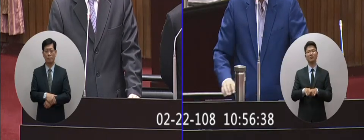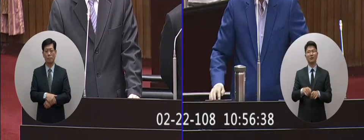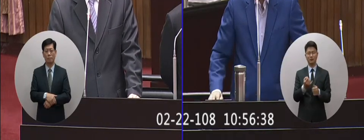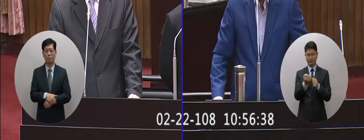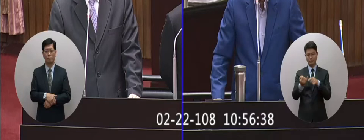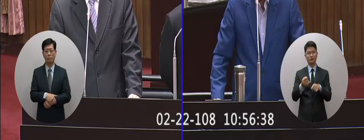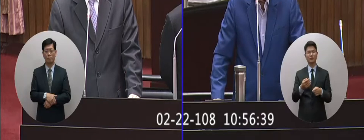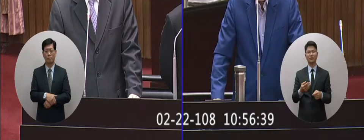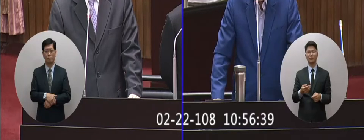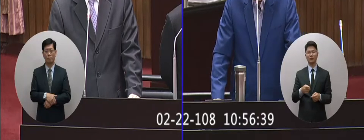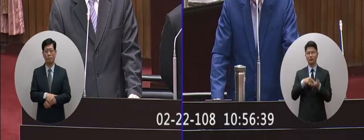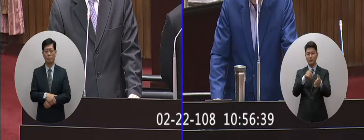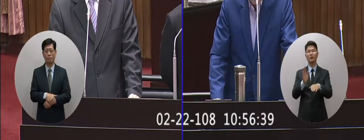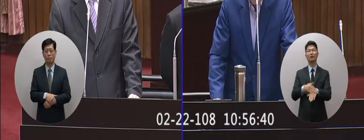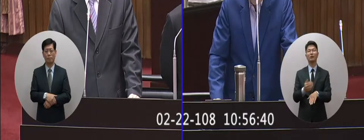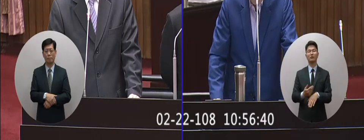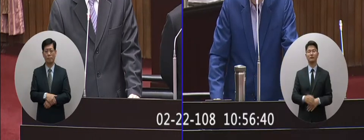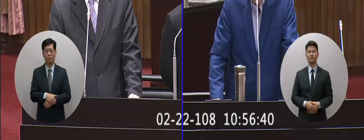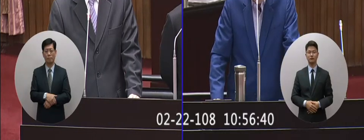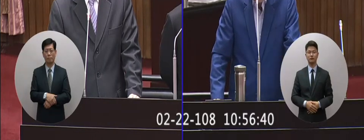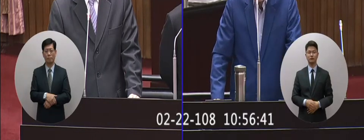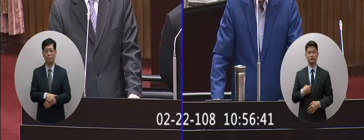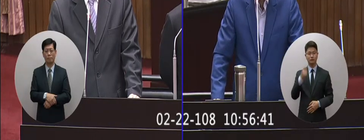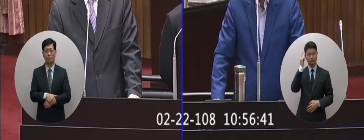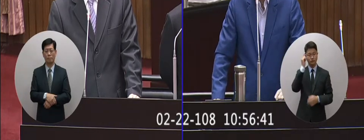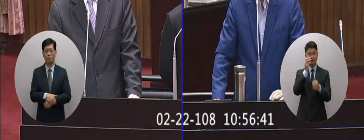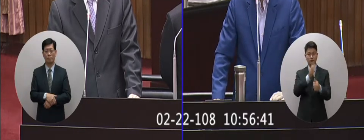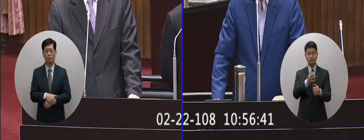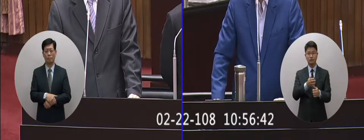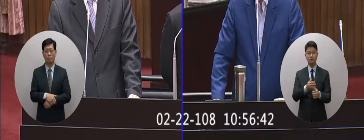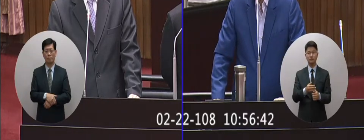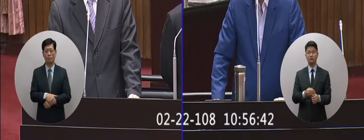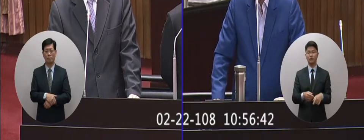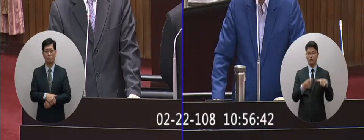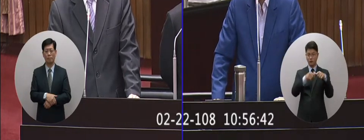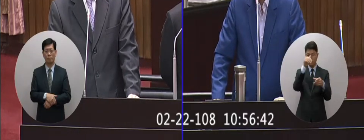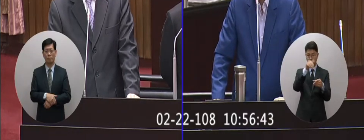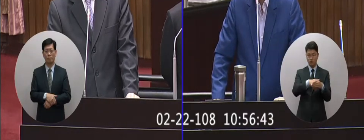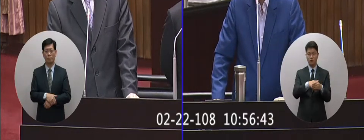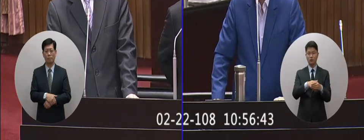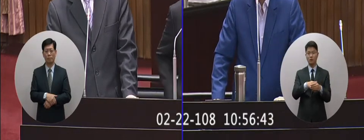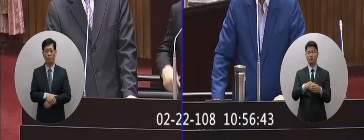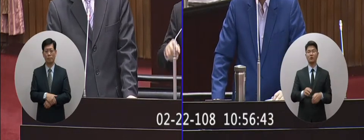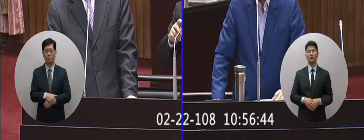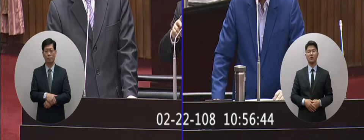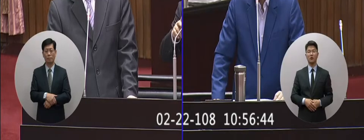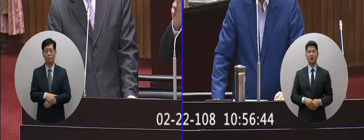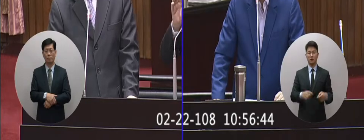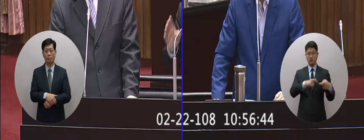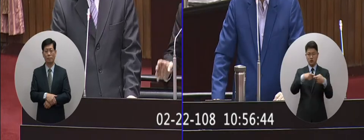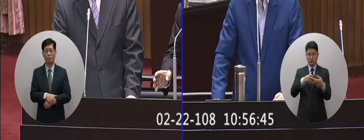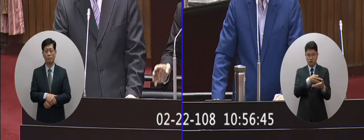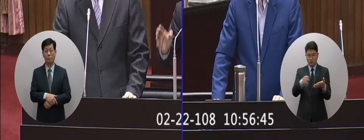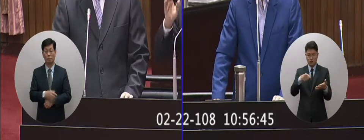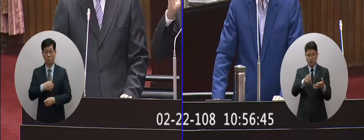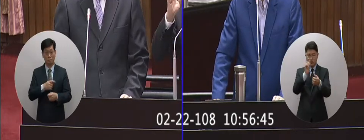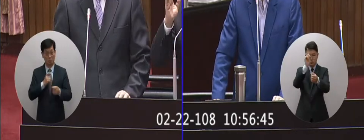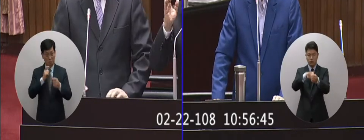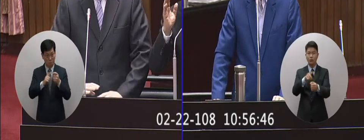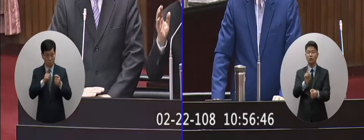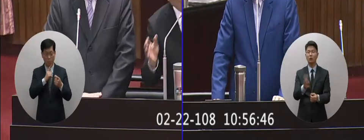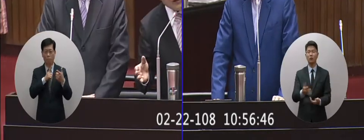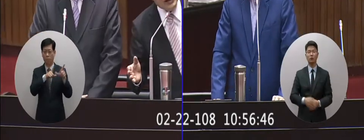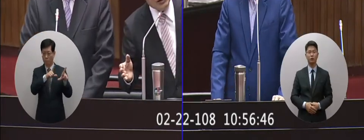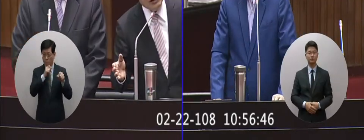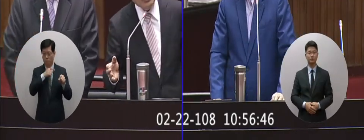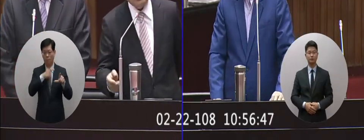我可不可以请教一下院长啊？我们公投使用电子联署的目的是什么？ 这我们就是照公